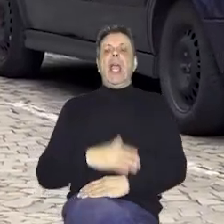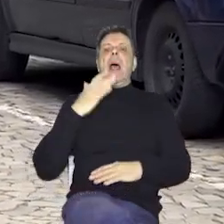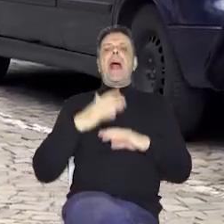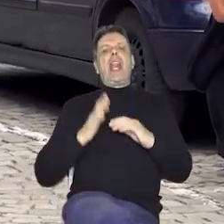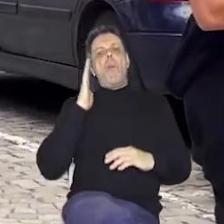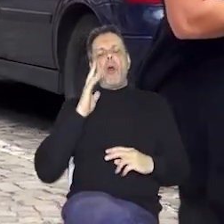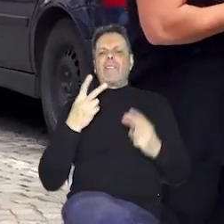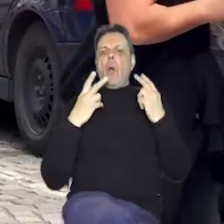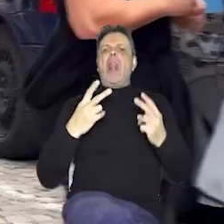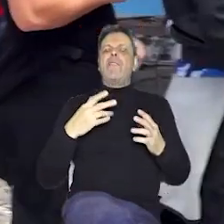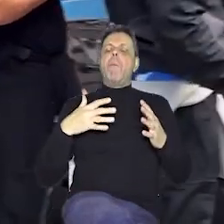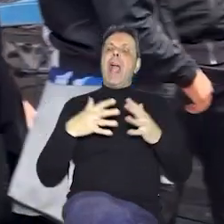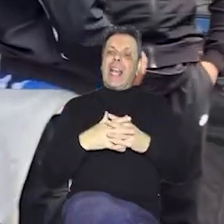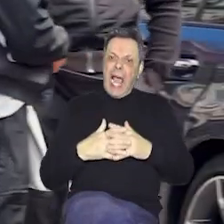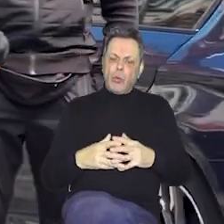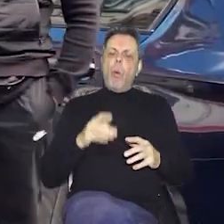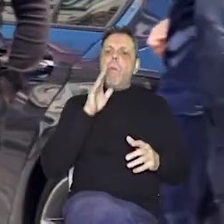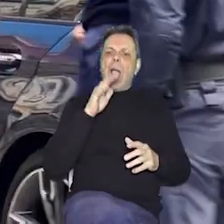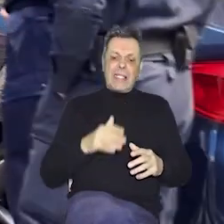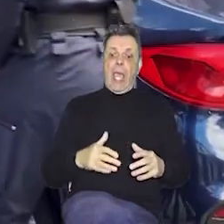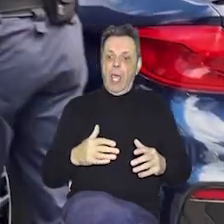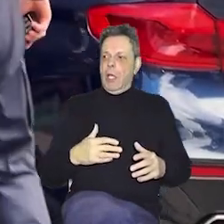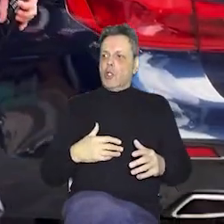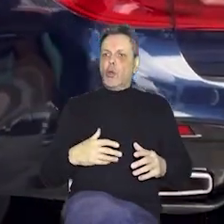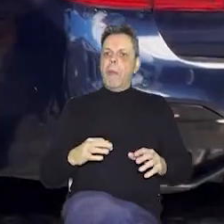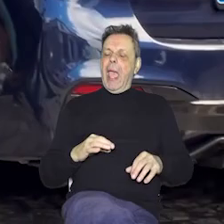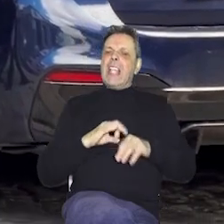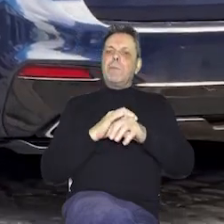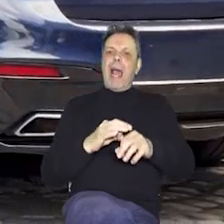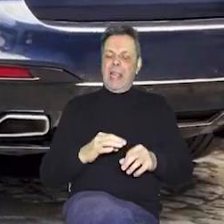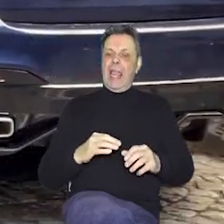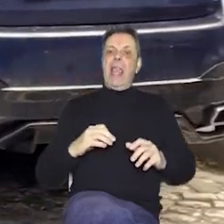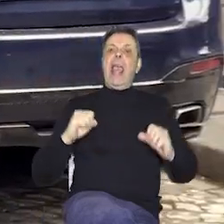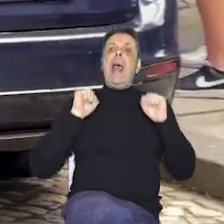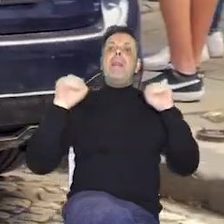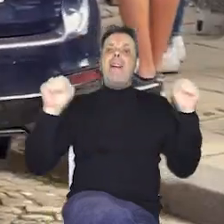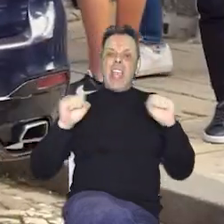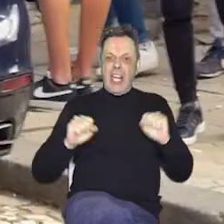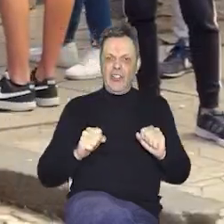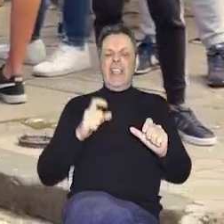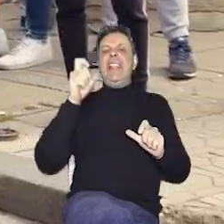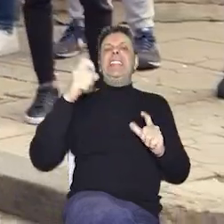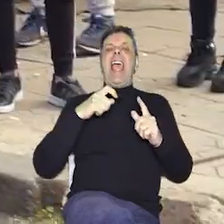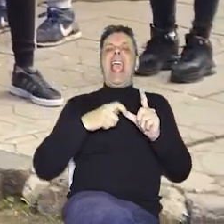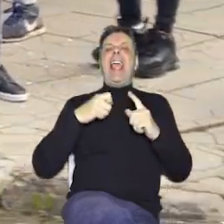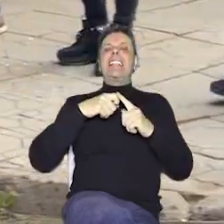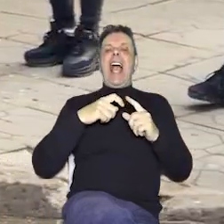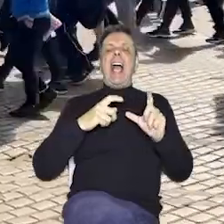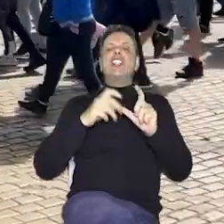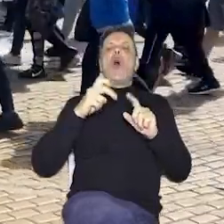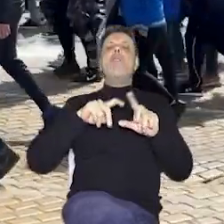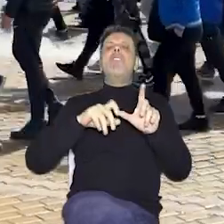Na kraju boravka u glavnom gradu Bugarske ispratili su me veseli navijači nogometnog kluba PFK CSKA Sofija.